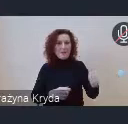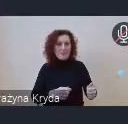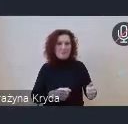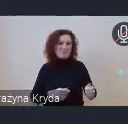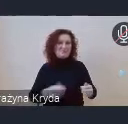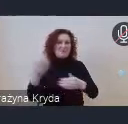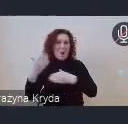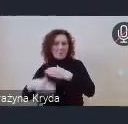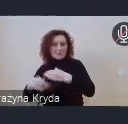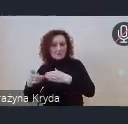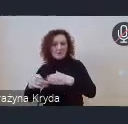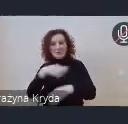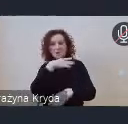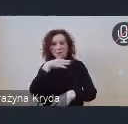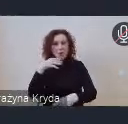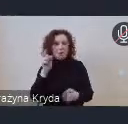kontrastowym